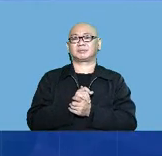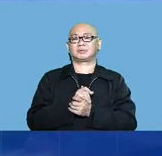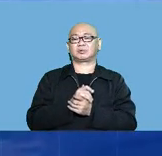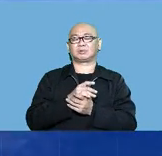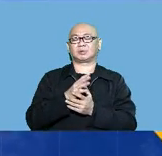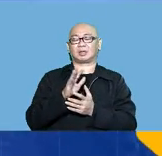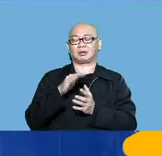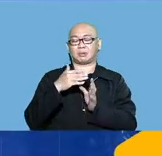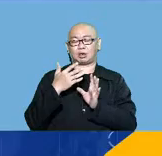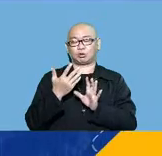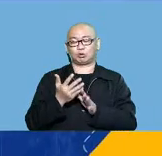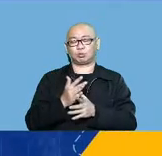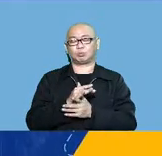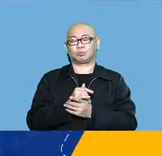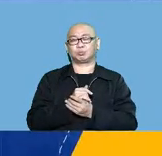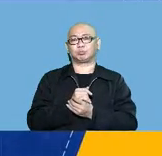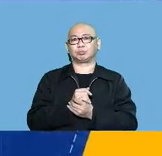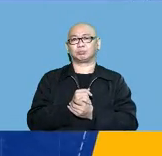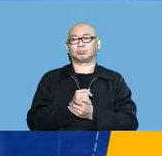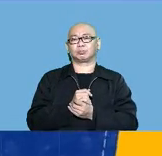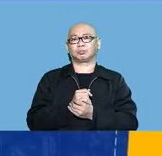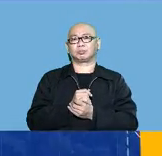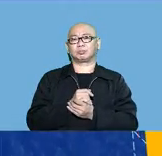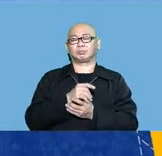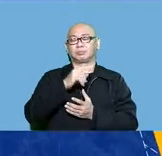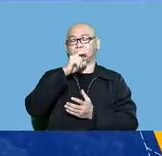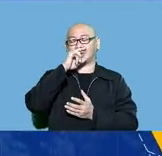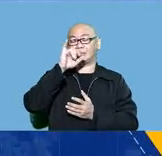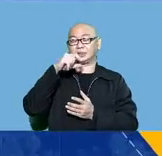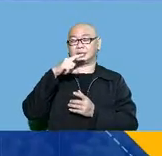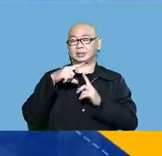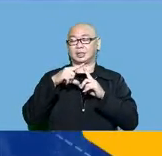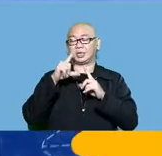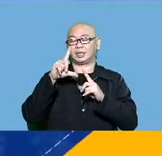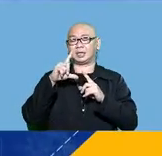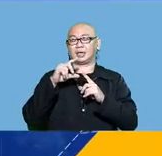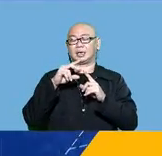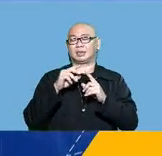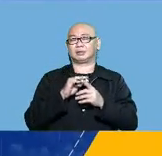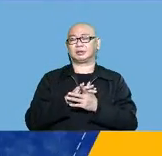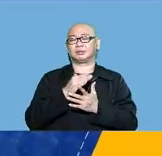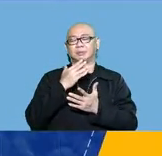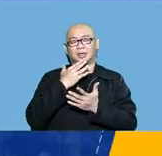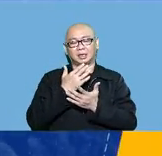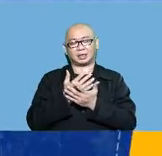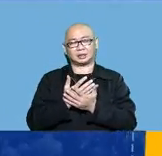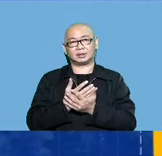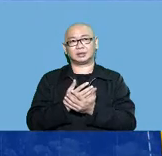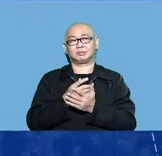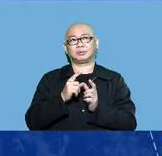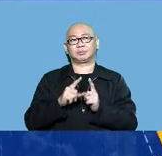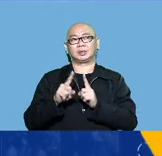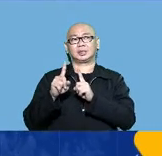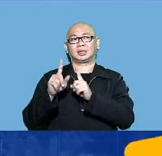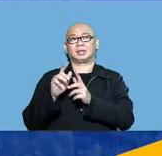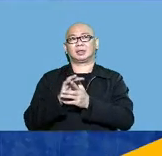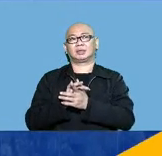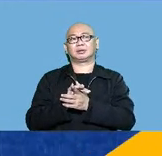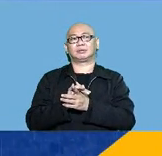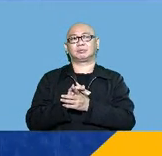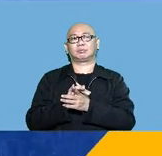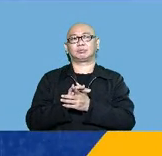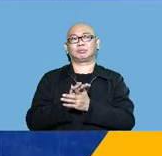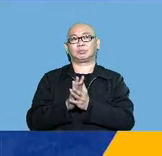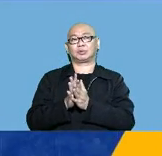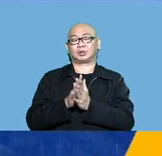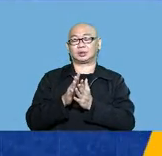almarhum, Dr. Pak Jalal Erianto, terima kasih atas bimbingan selama ini. Promotor